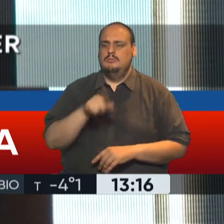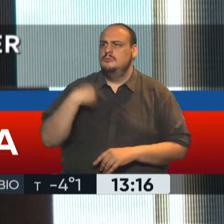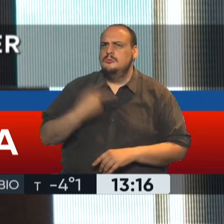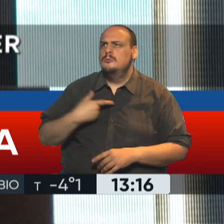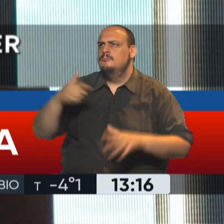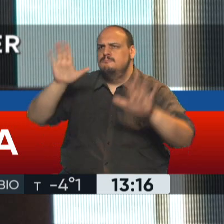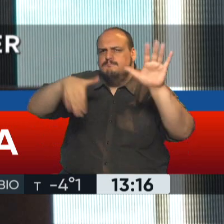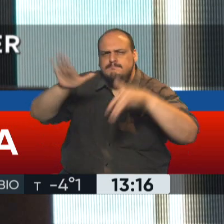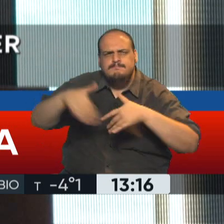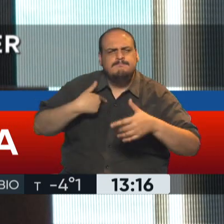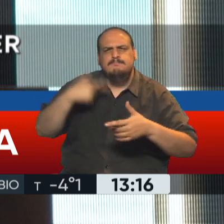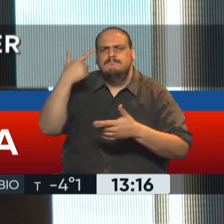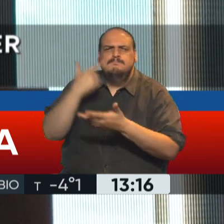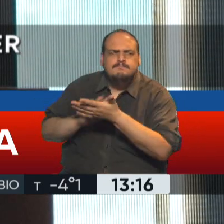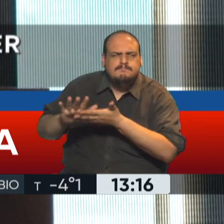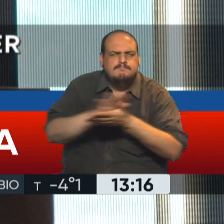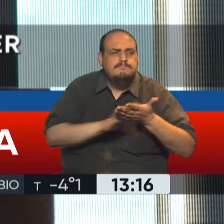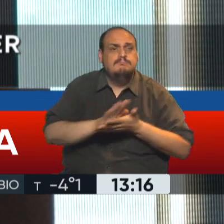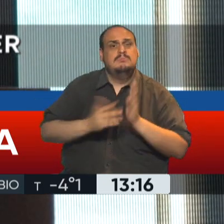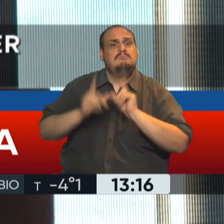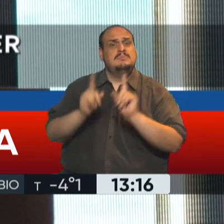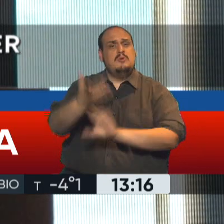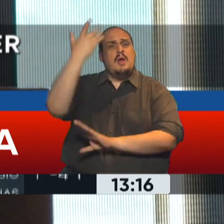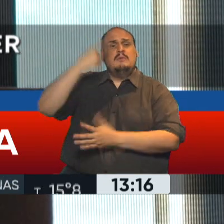المخلصين للعودة عن القرارات المتخذة